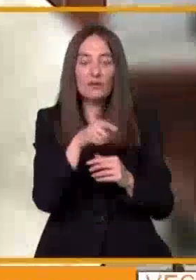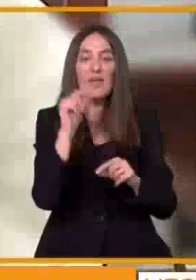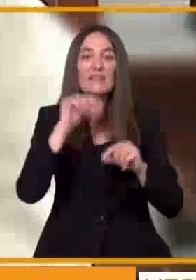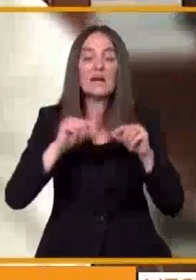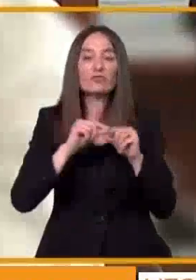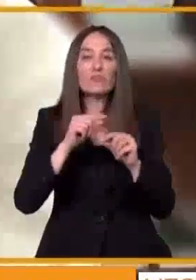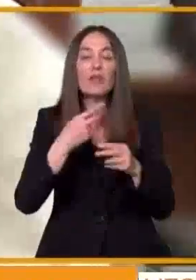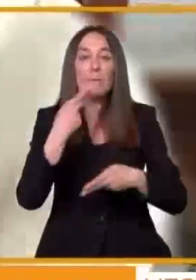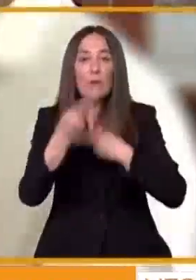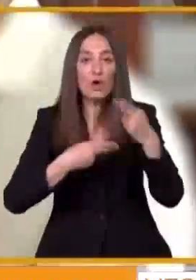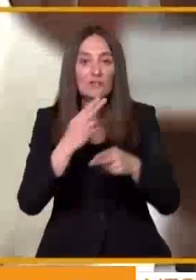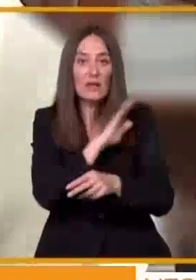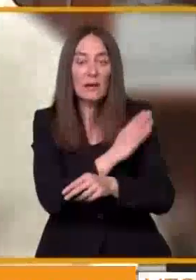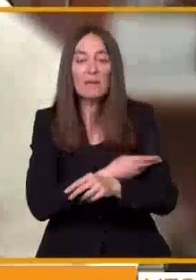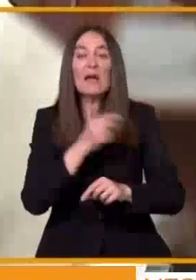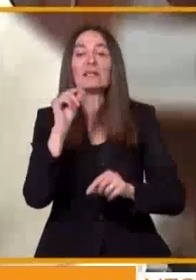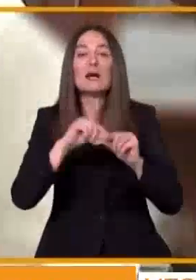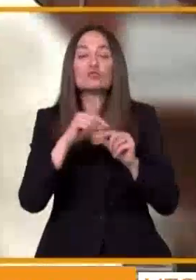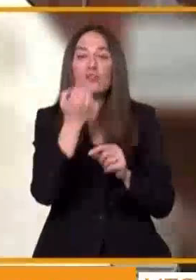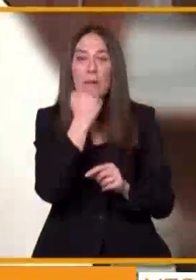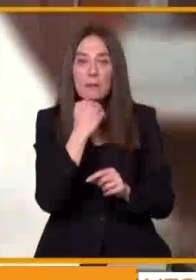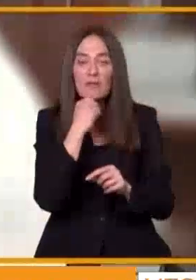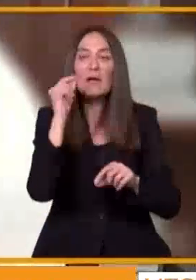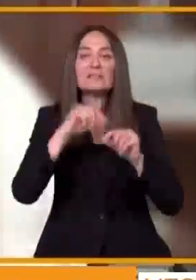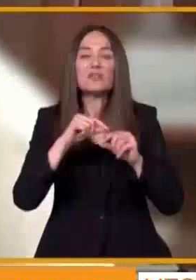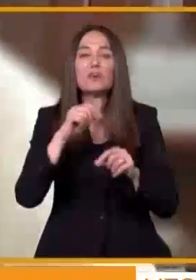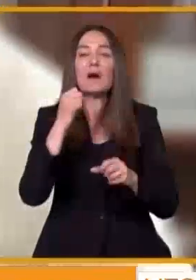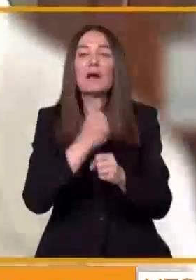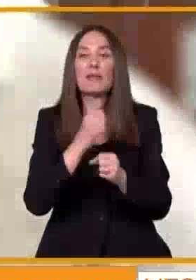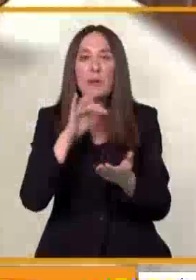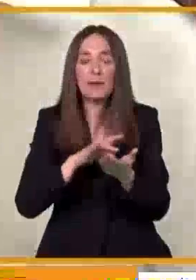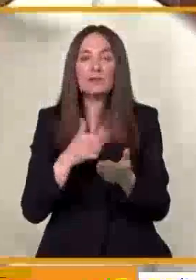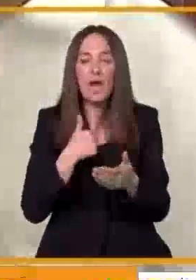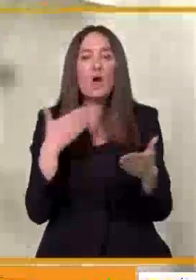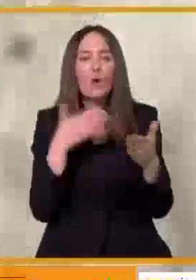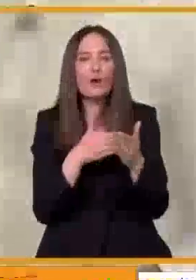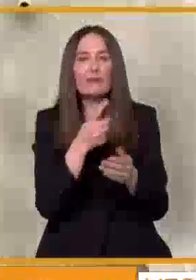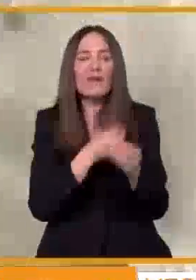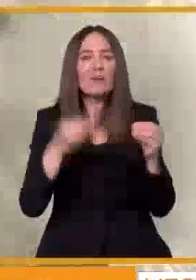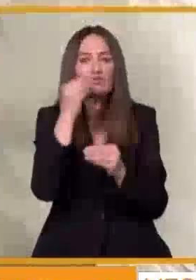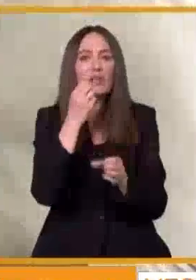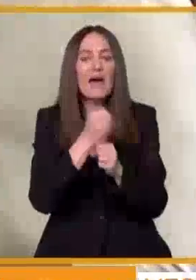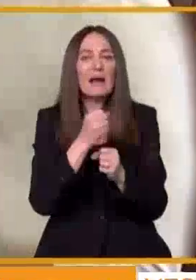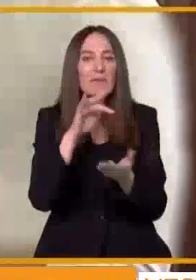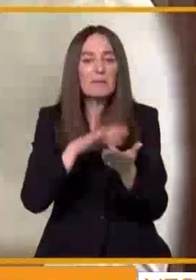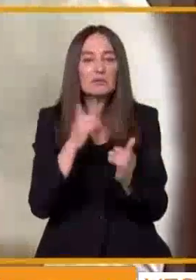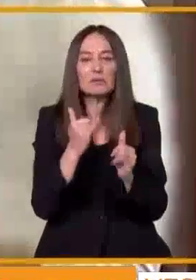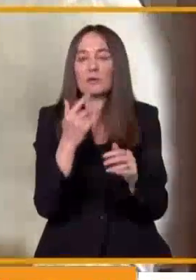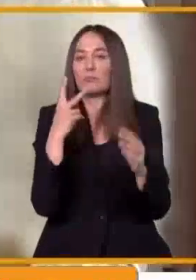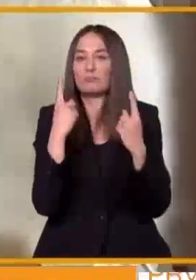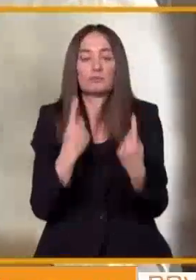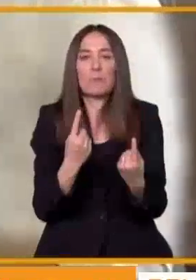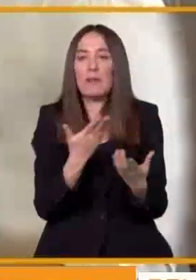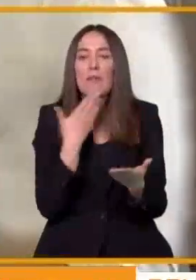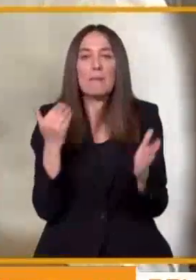sačuvamo proizvodne kapacitete, da sačuvamo privredu i da sačuvamo radna mesta. Ajde budemo konkretni. Većina radnih mesta sada je stopirana, prosto nema potrebe